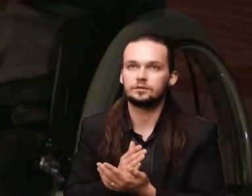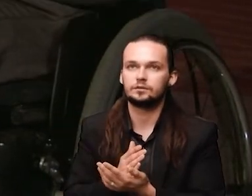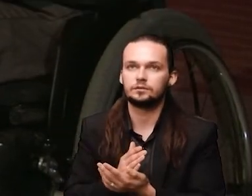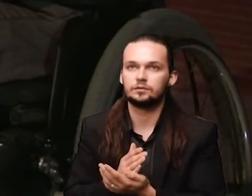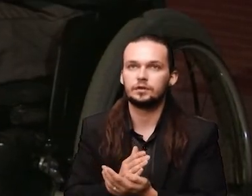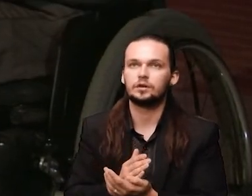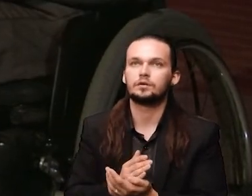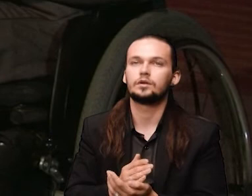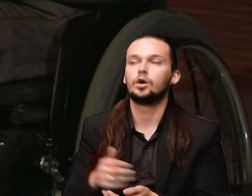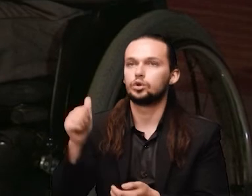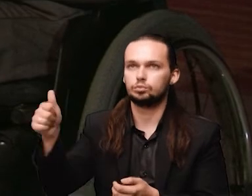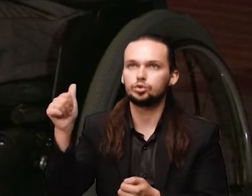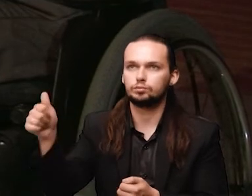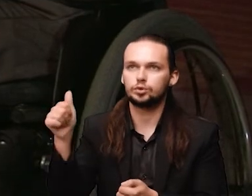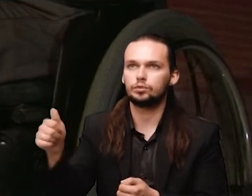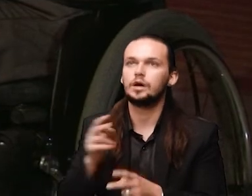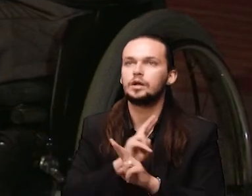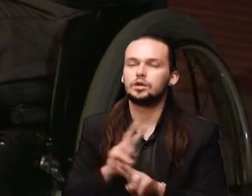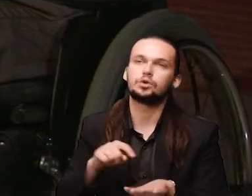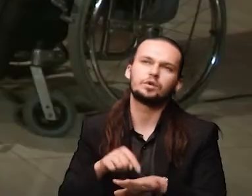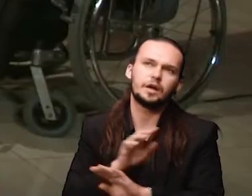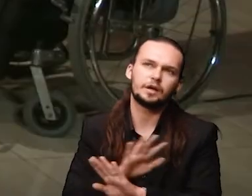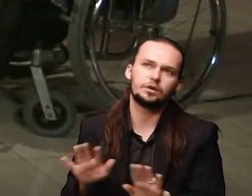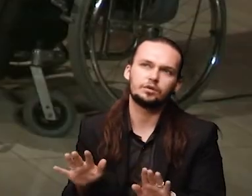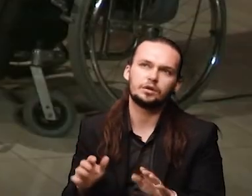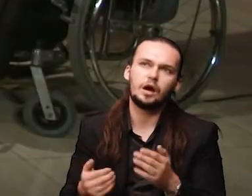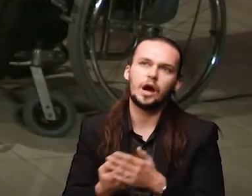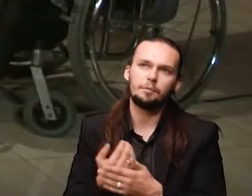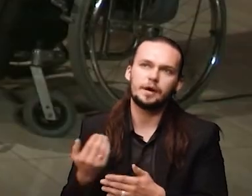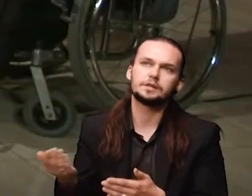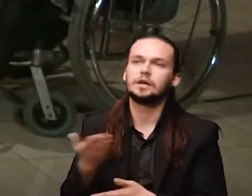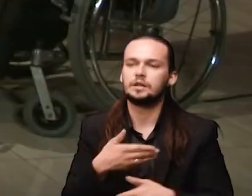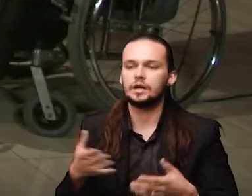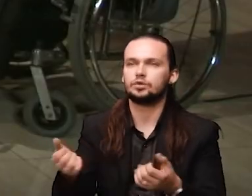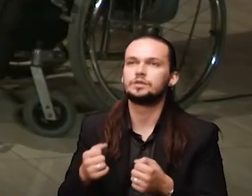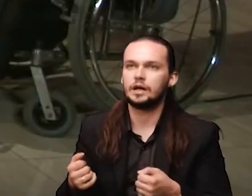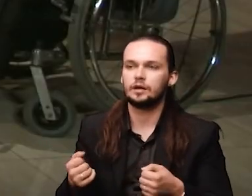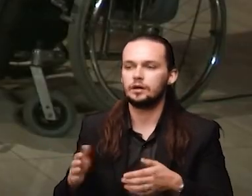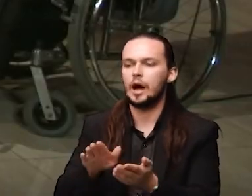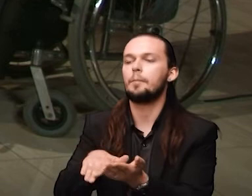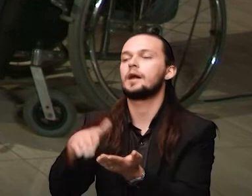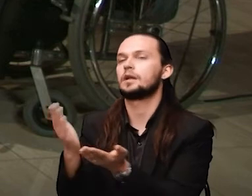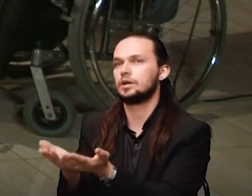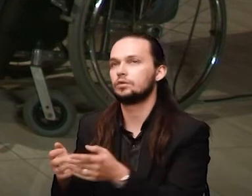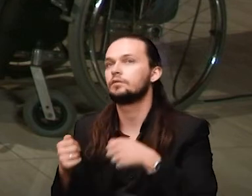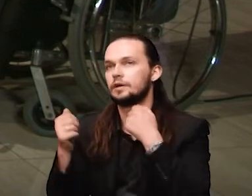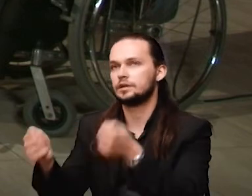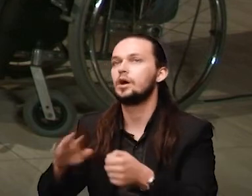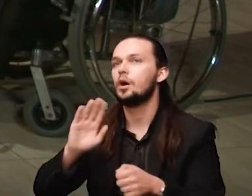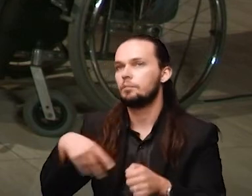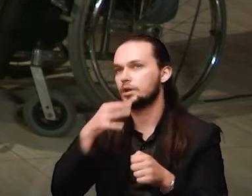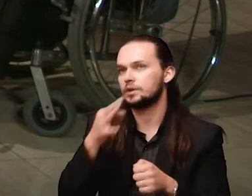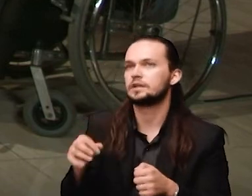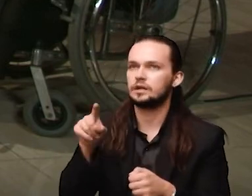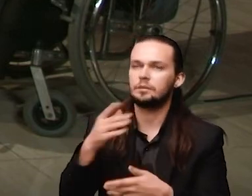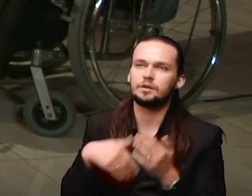Подъезжай к нашей остановке, мне говорят, вот мы на следующий выходим. Я жму, никто не реагирует. Опять-таки наши взяли, откинули, меня выкатили. И